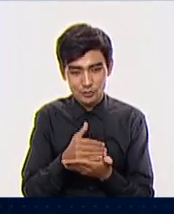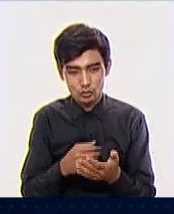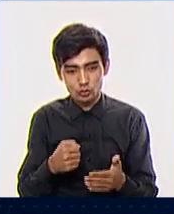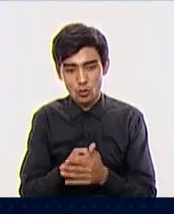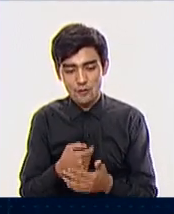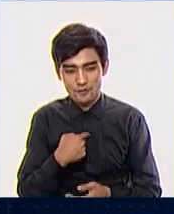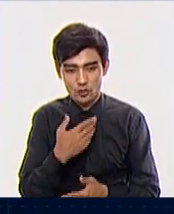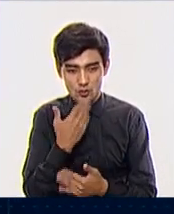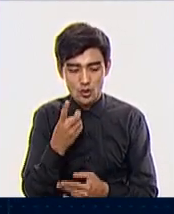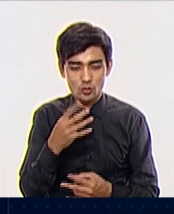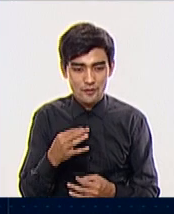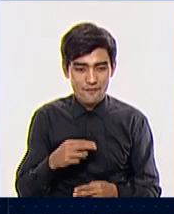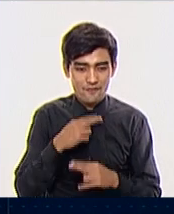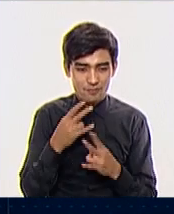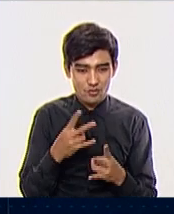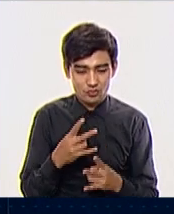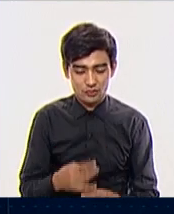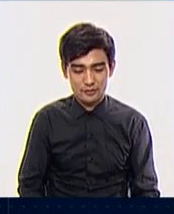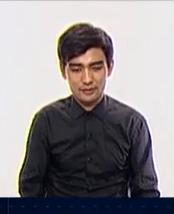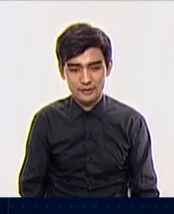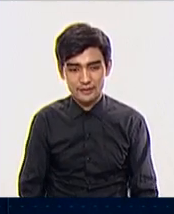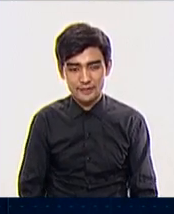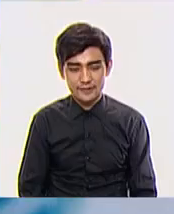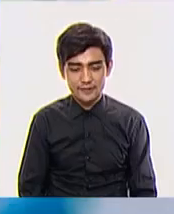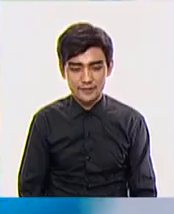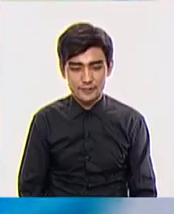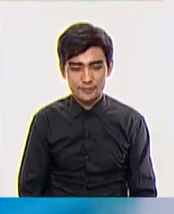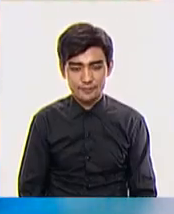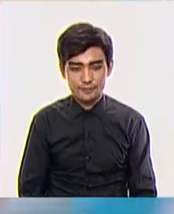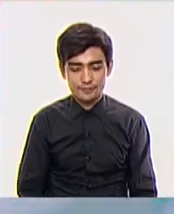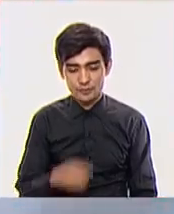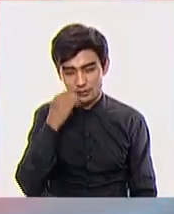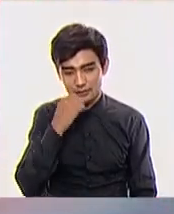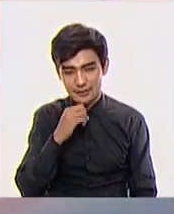добралась, но все же терять бдительность не стоит. Наталья. Спасибо, Елена.